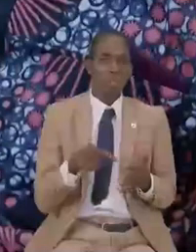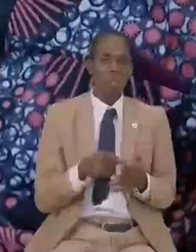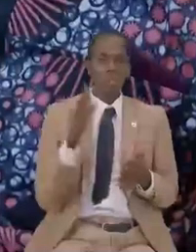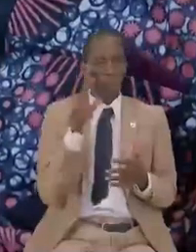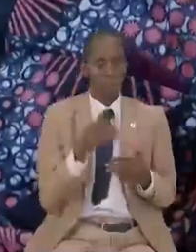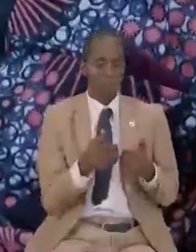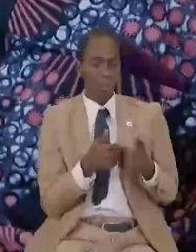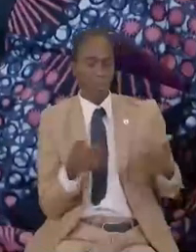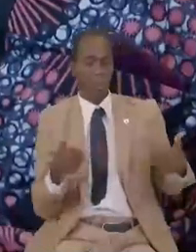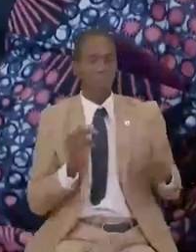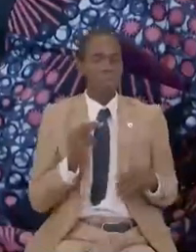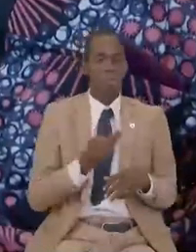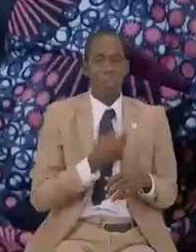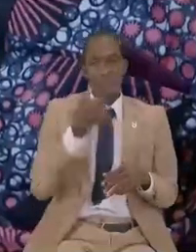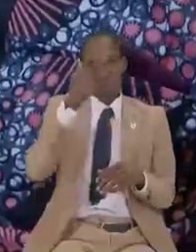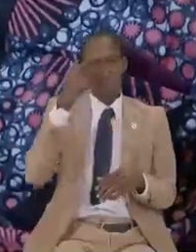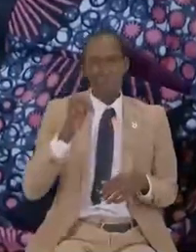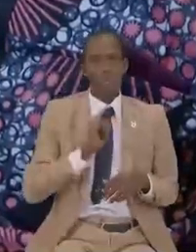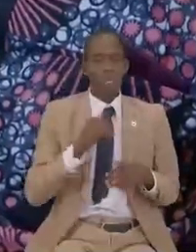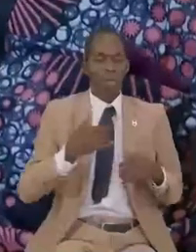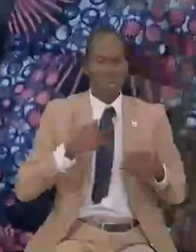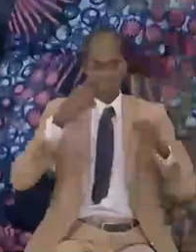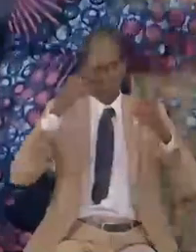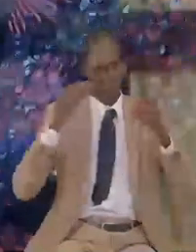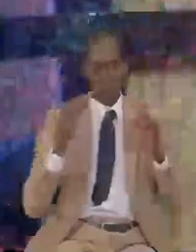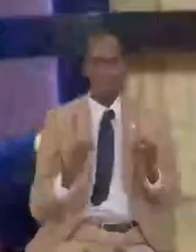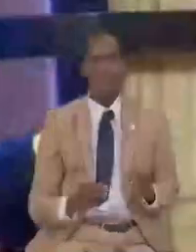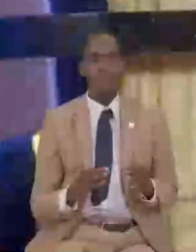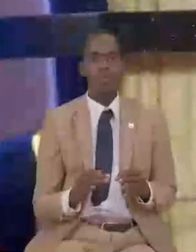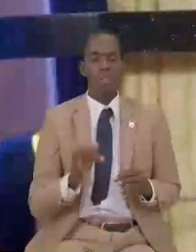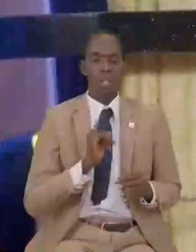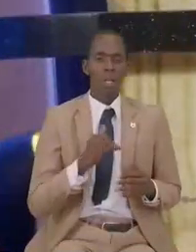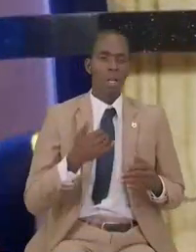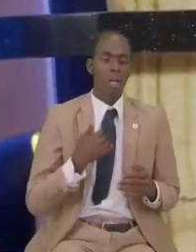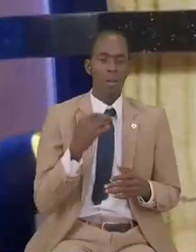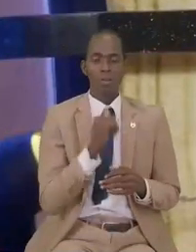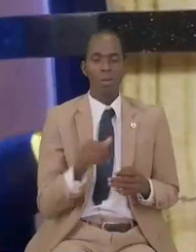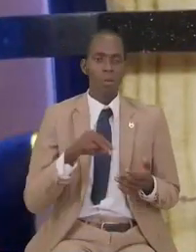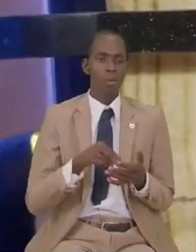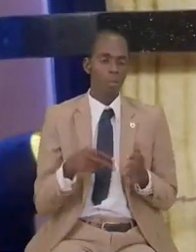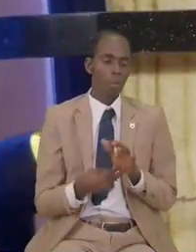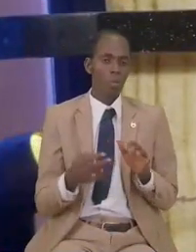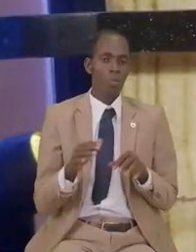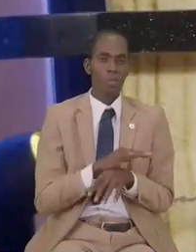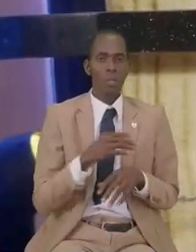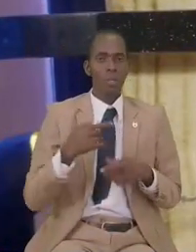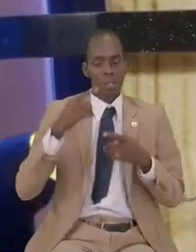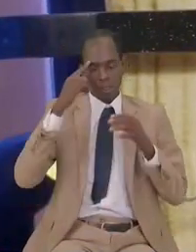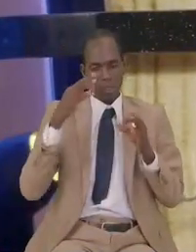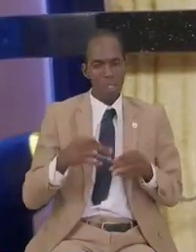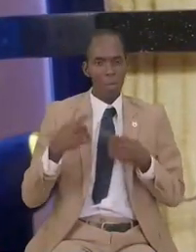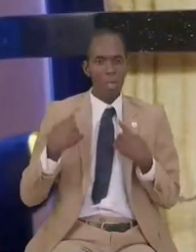séparer parce que j'ai décidé et j'avais un cœur résolu, déjà purifié de toute